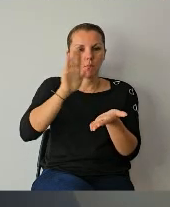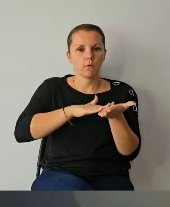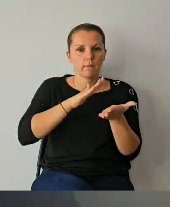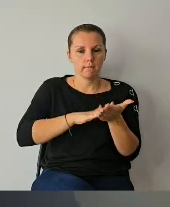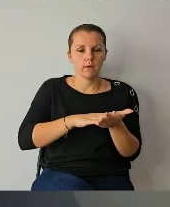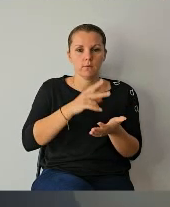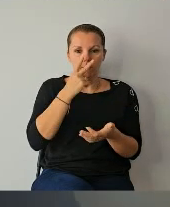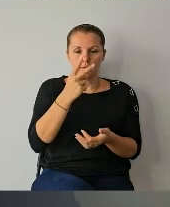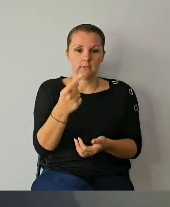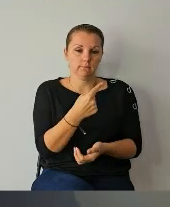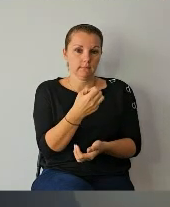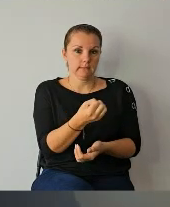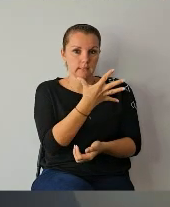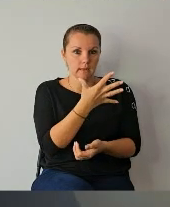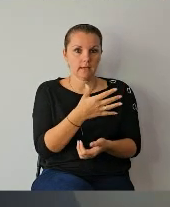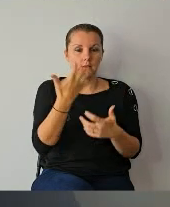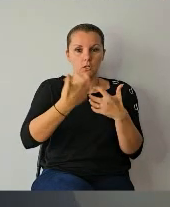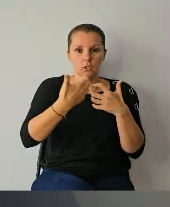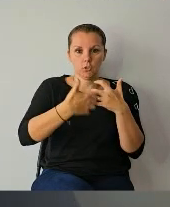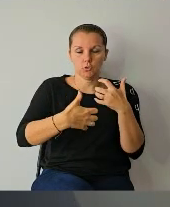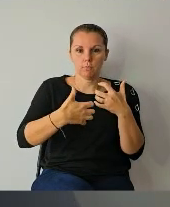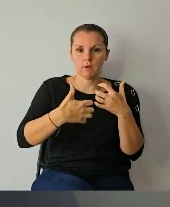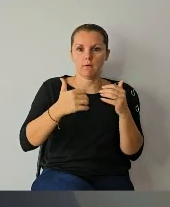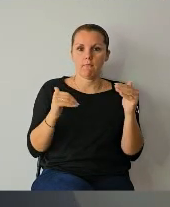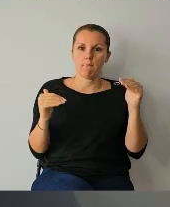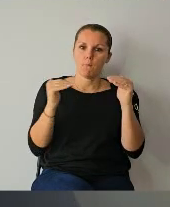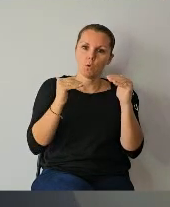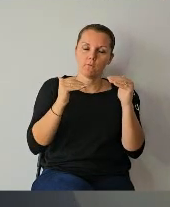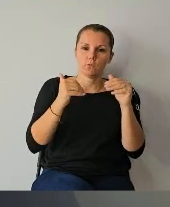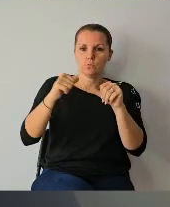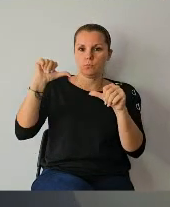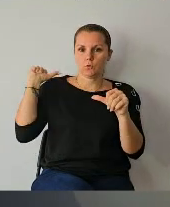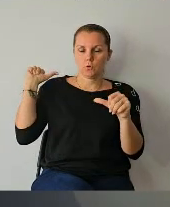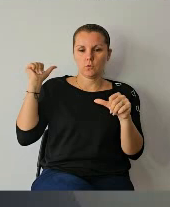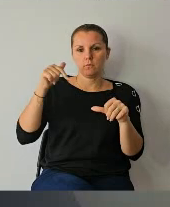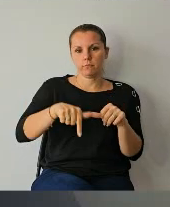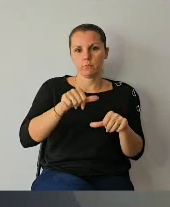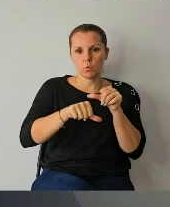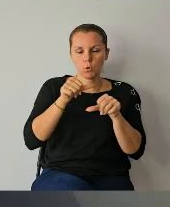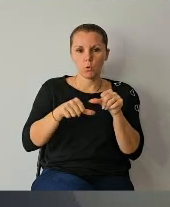liczba uczniów w porównaniu do roku poprzedniego szkolnego